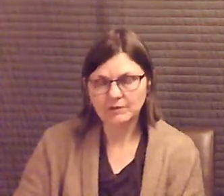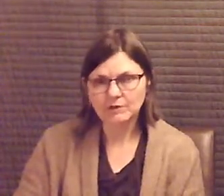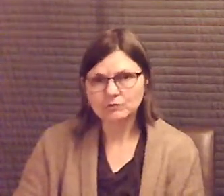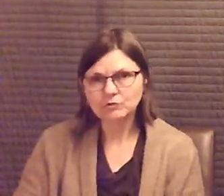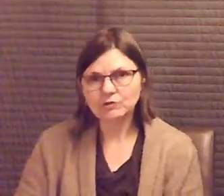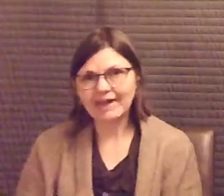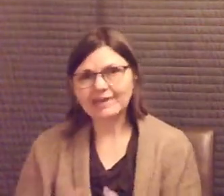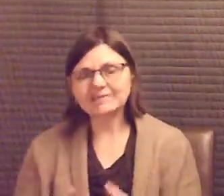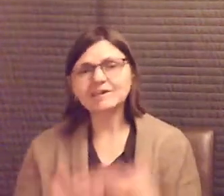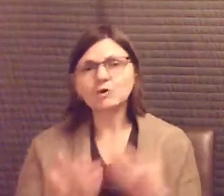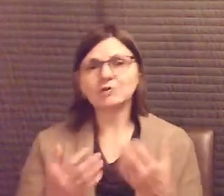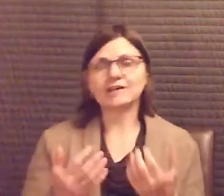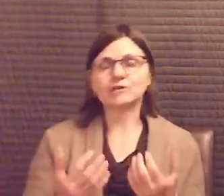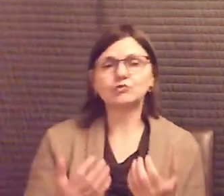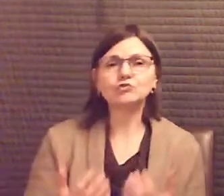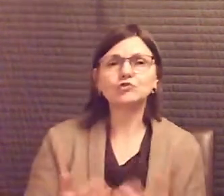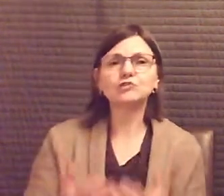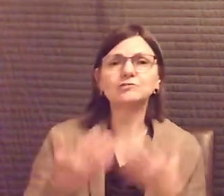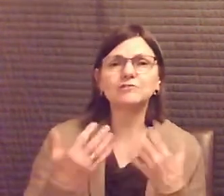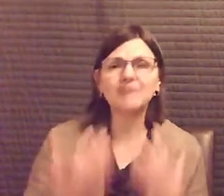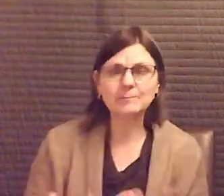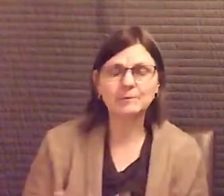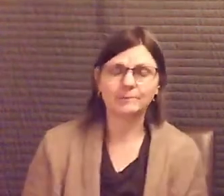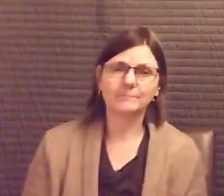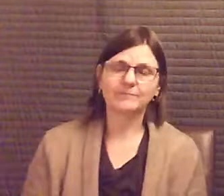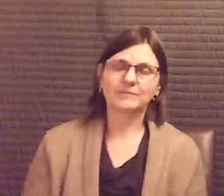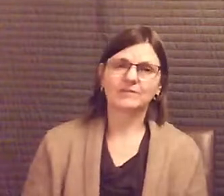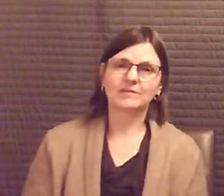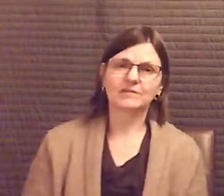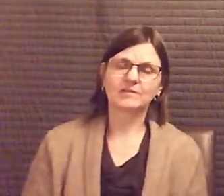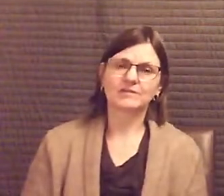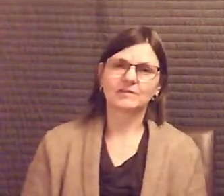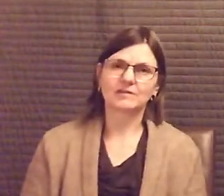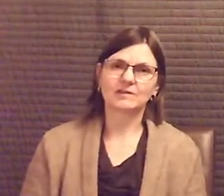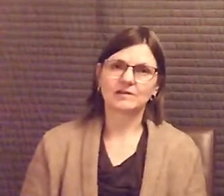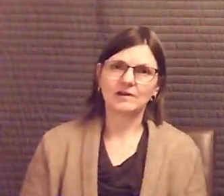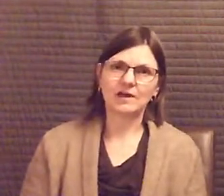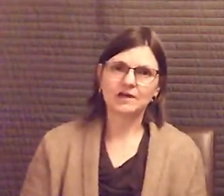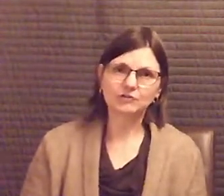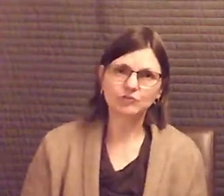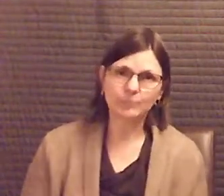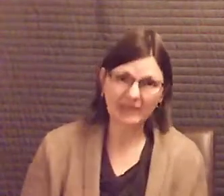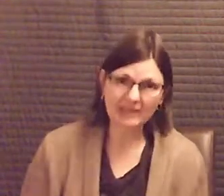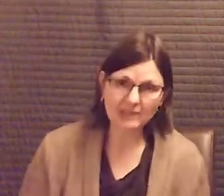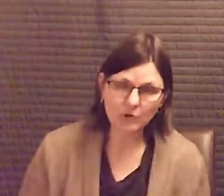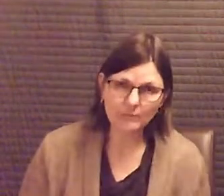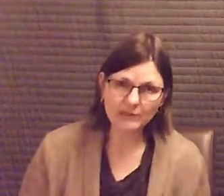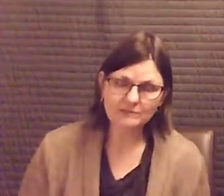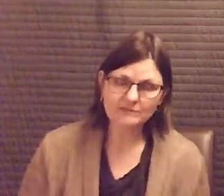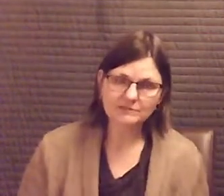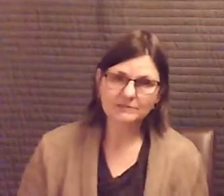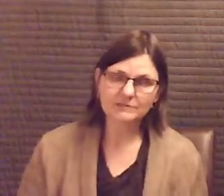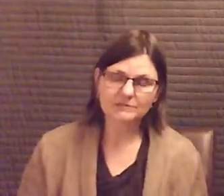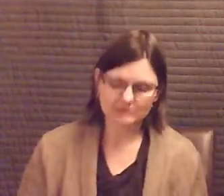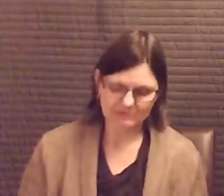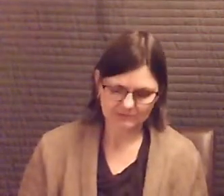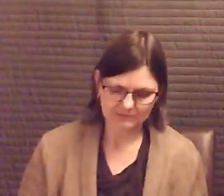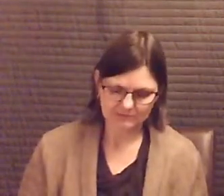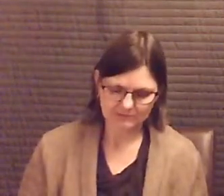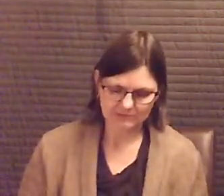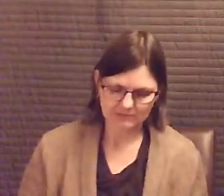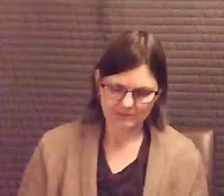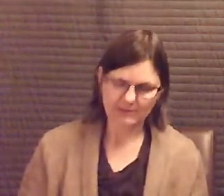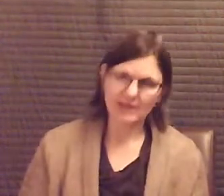aan door degenen die god naar toe stuurt te verwerpen heeft die kant olifanten als het op een keer ik ook nog eens